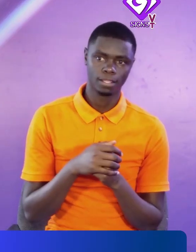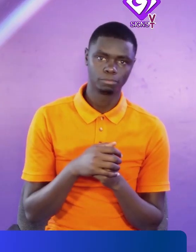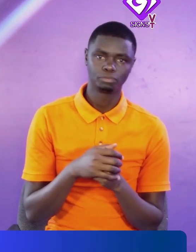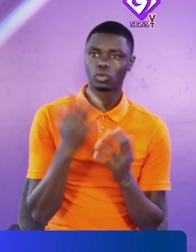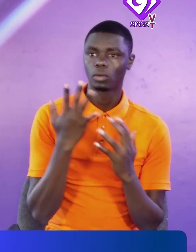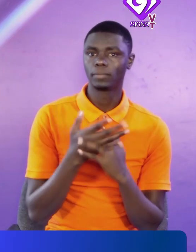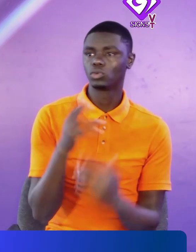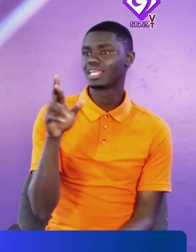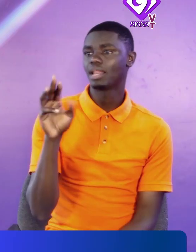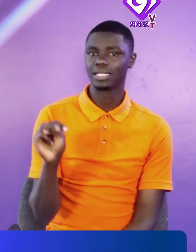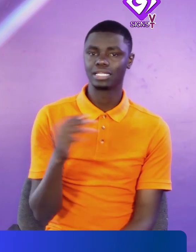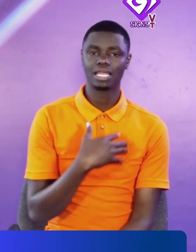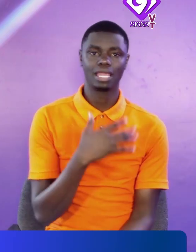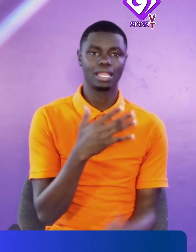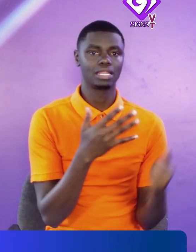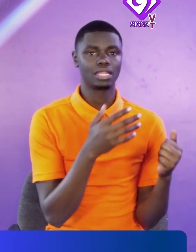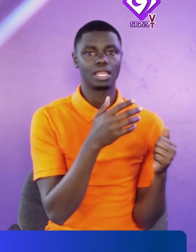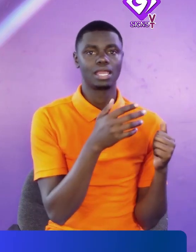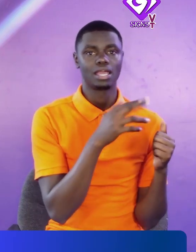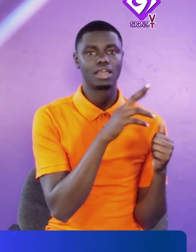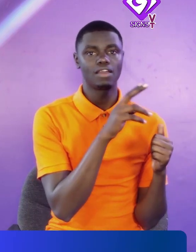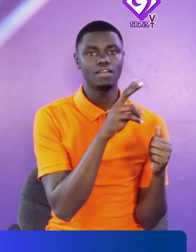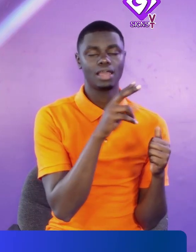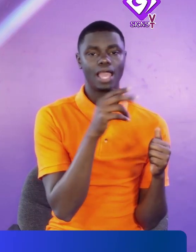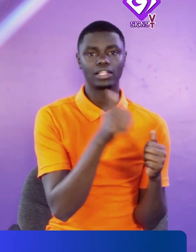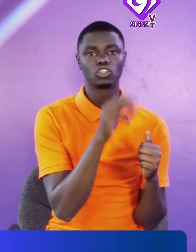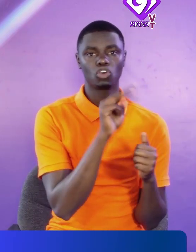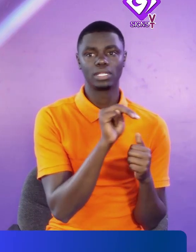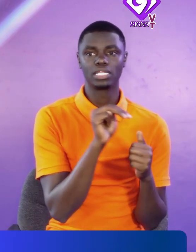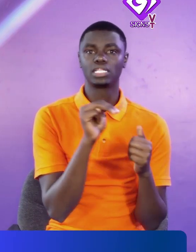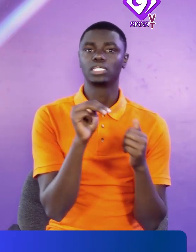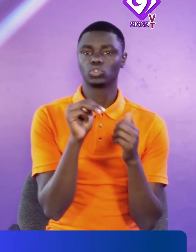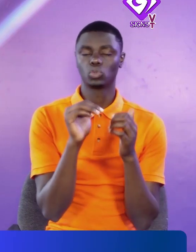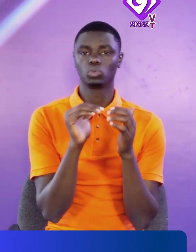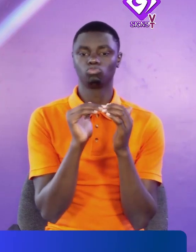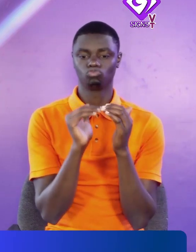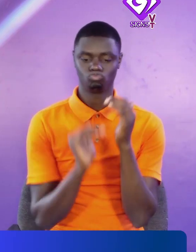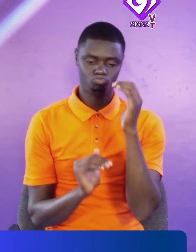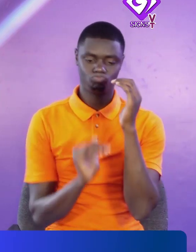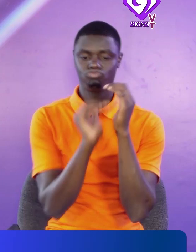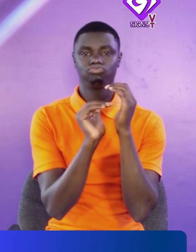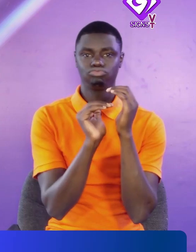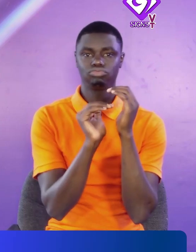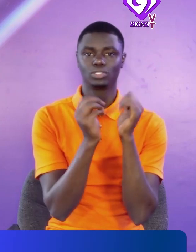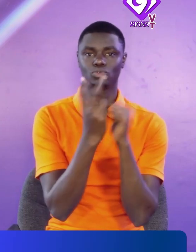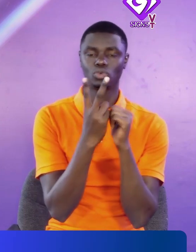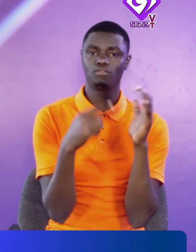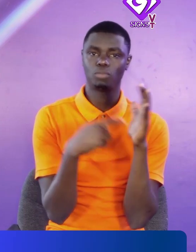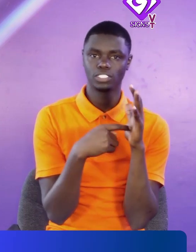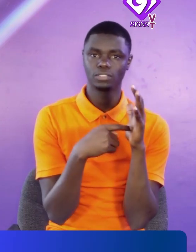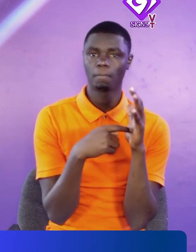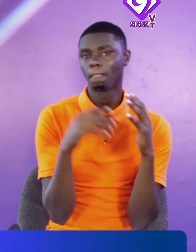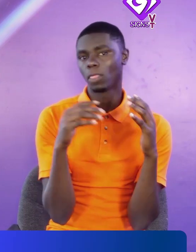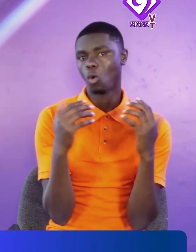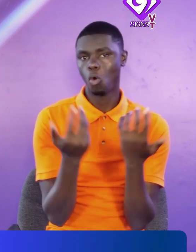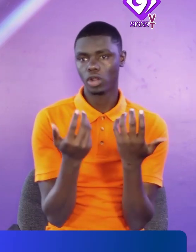ilikuwa 9 points, lakini sasa wame-reduce to 12 points. Je, wataendelea ku-reduce hiyo pengo la alama ama are they going